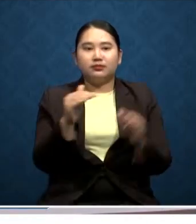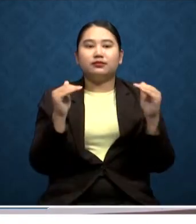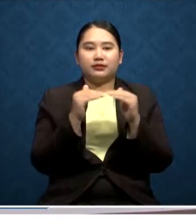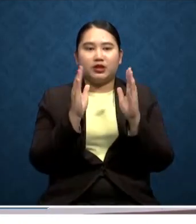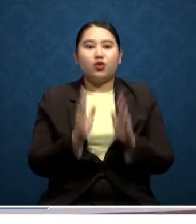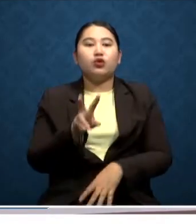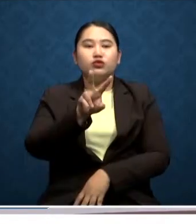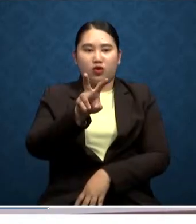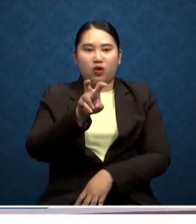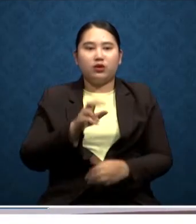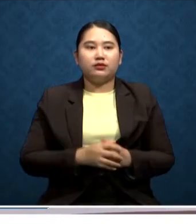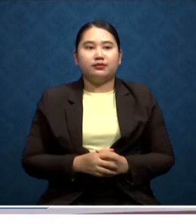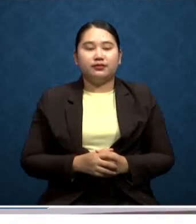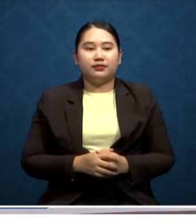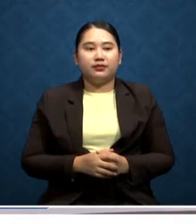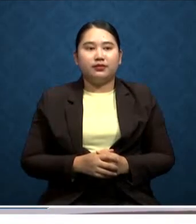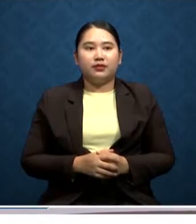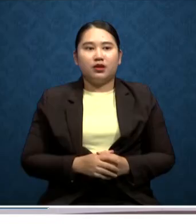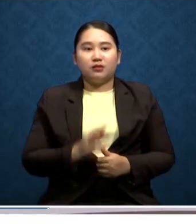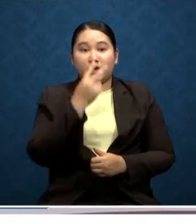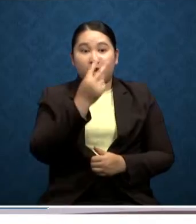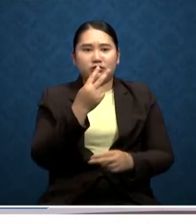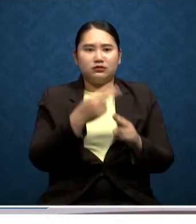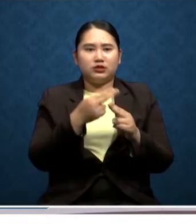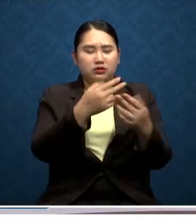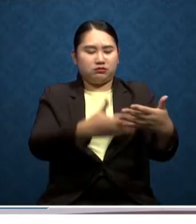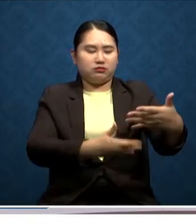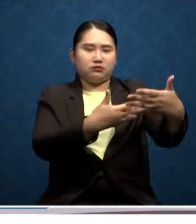วน200คนถ้าเห็นรายชื่